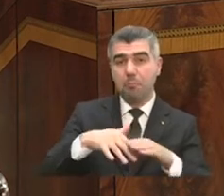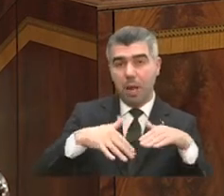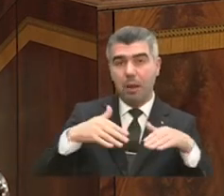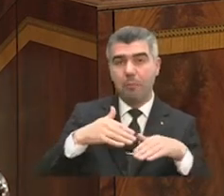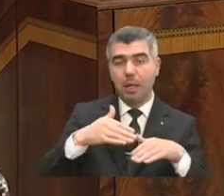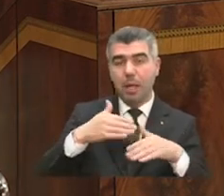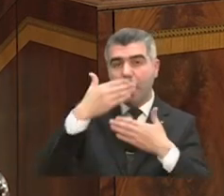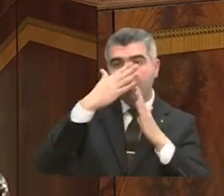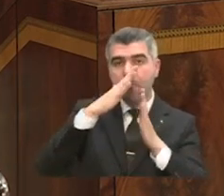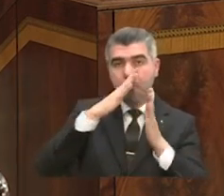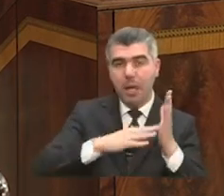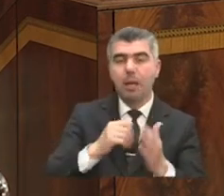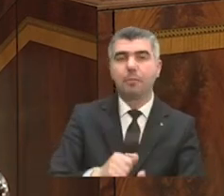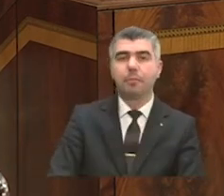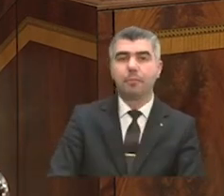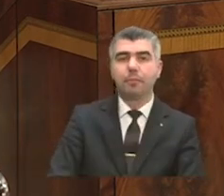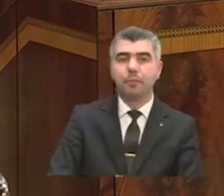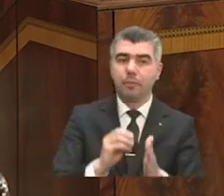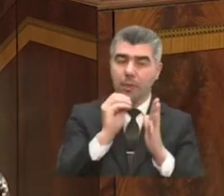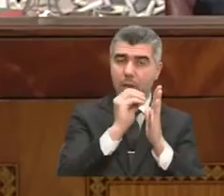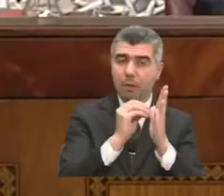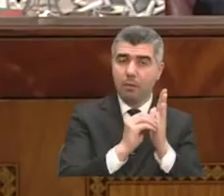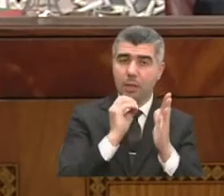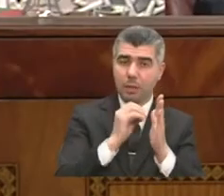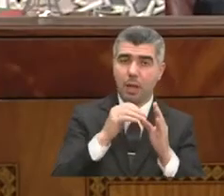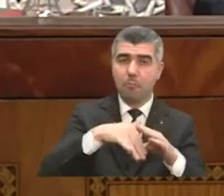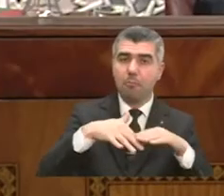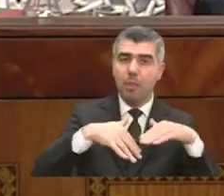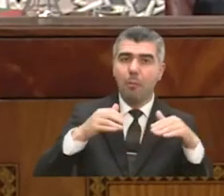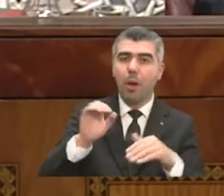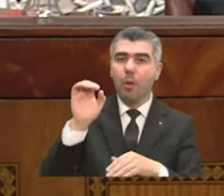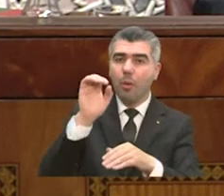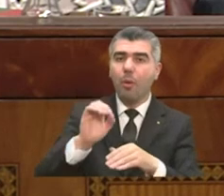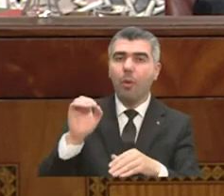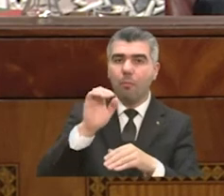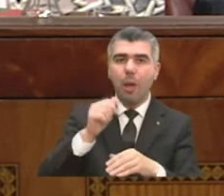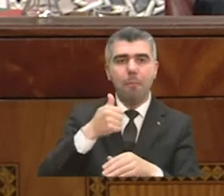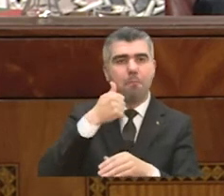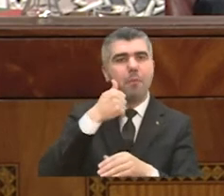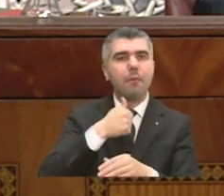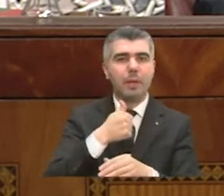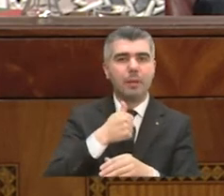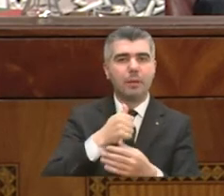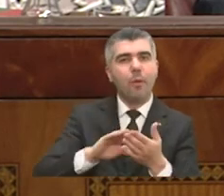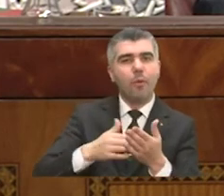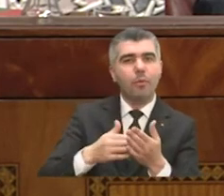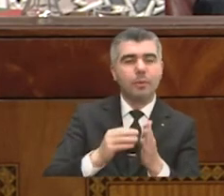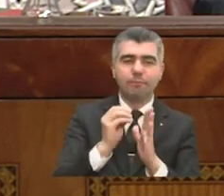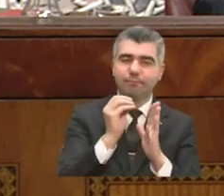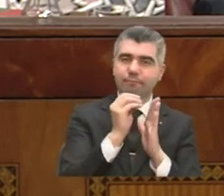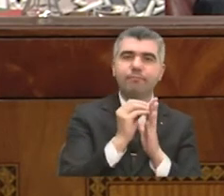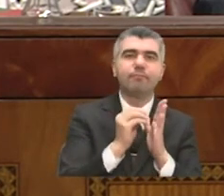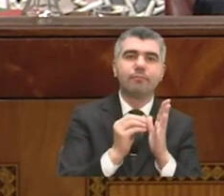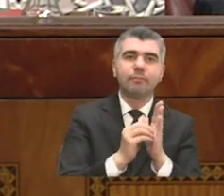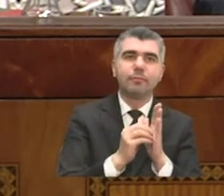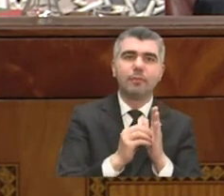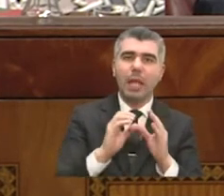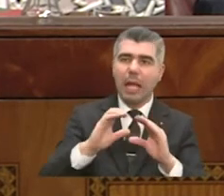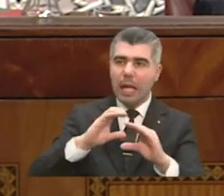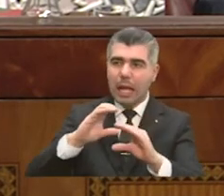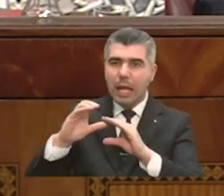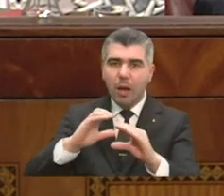plus d'ouverture. Le Parlement marocain considère que cette résolution